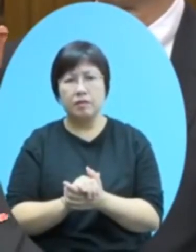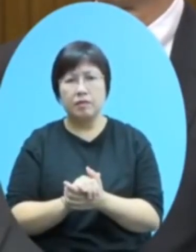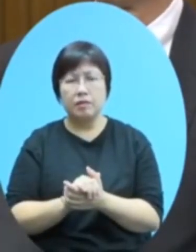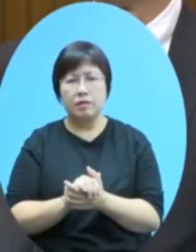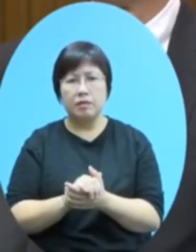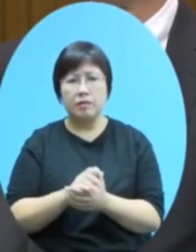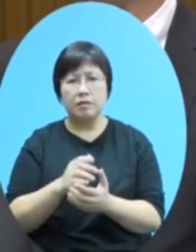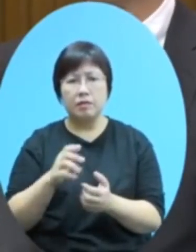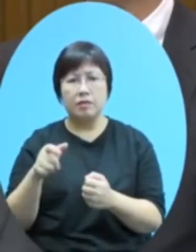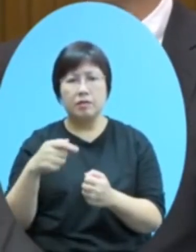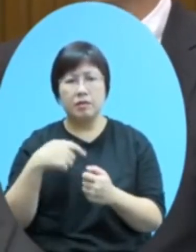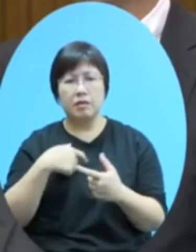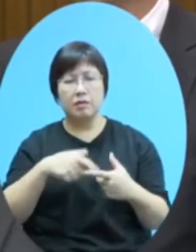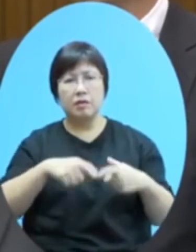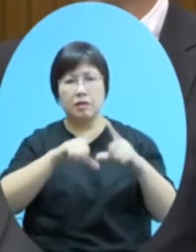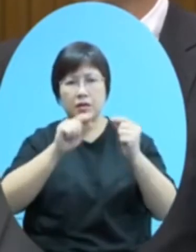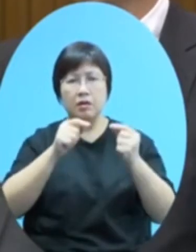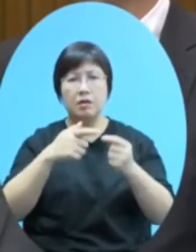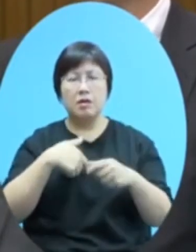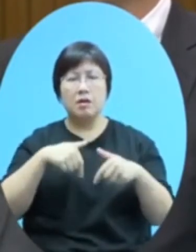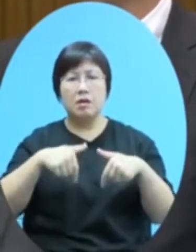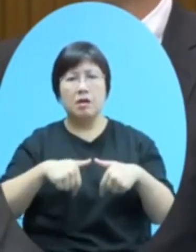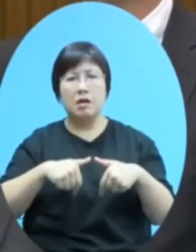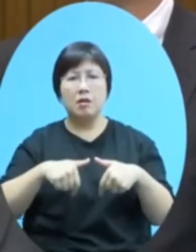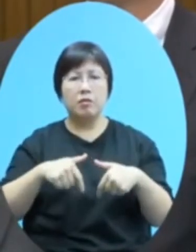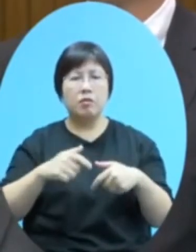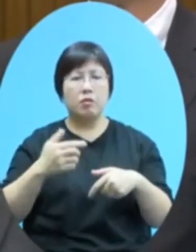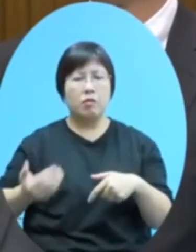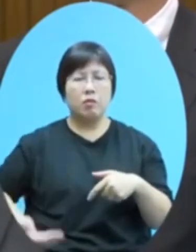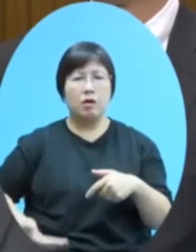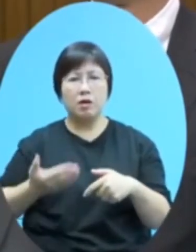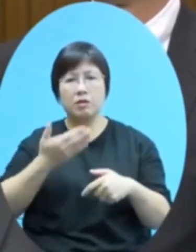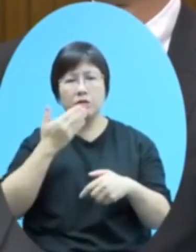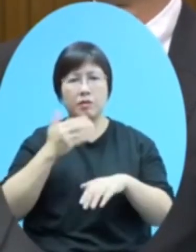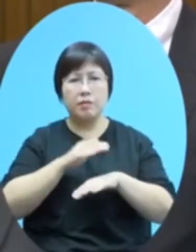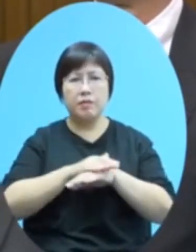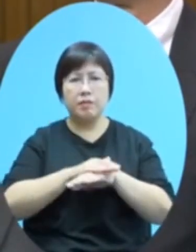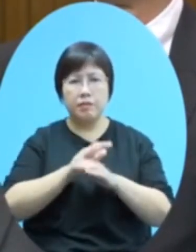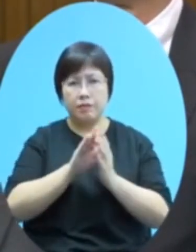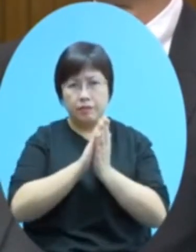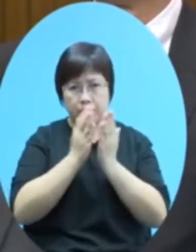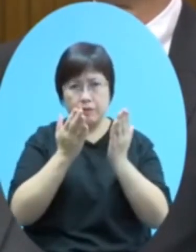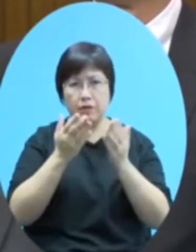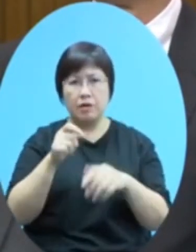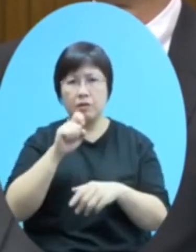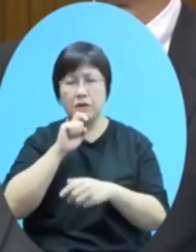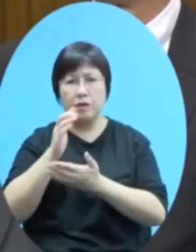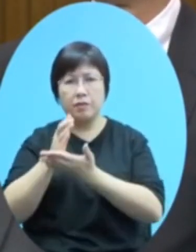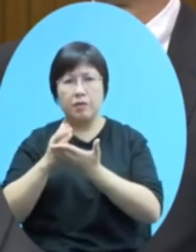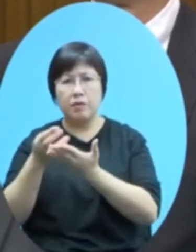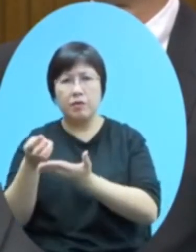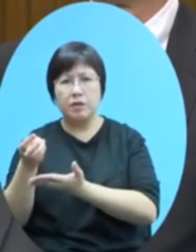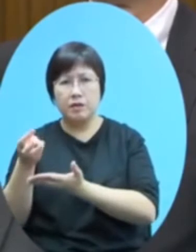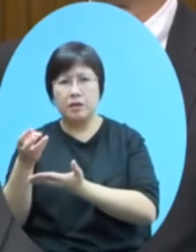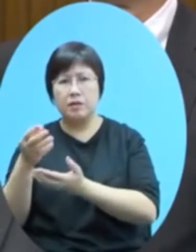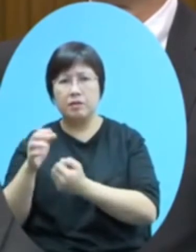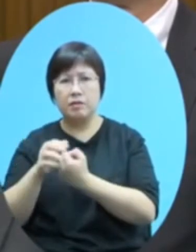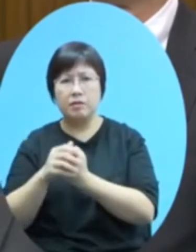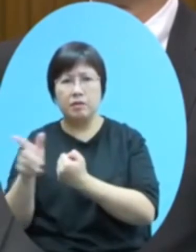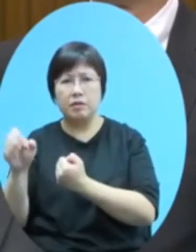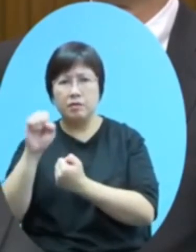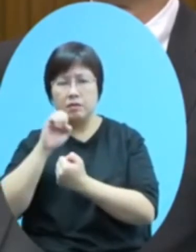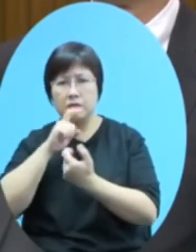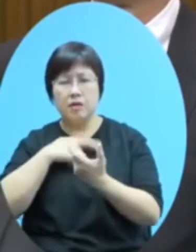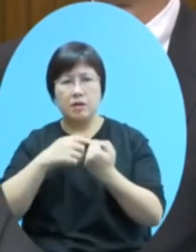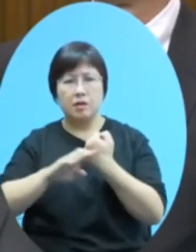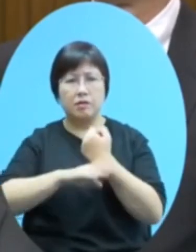Mrs. Lam, Tony from South China Morning Post. Just now you mentioned a minority of people challenging national sovereignty. You said the bill